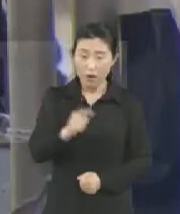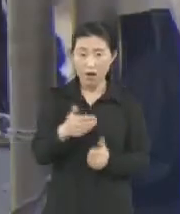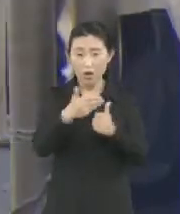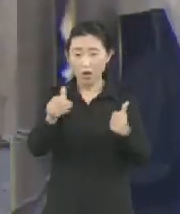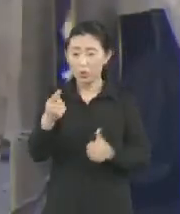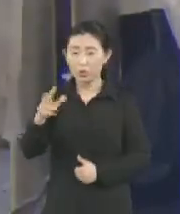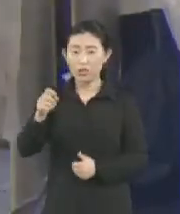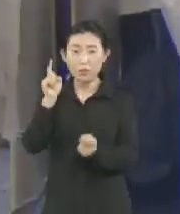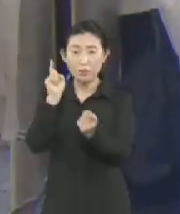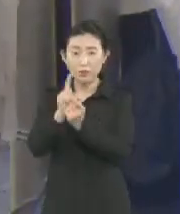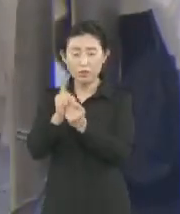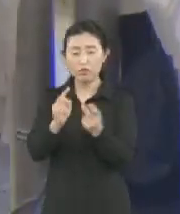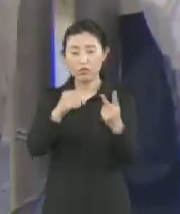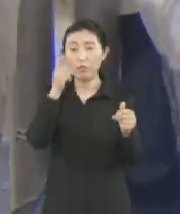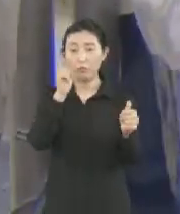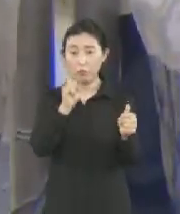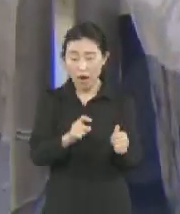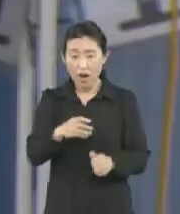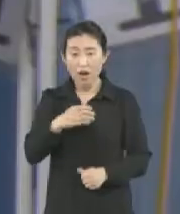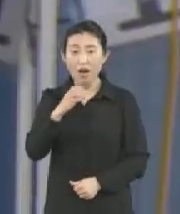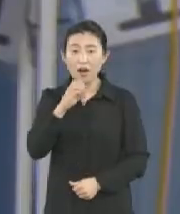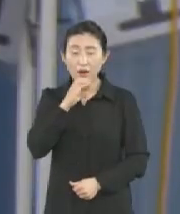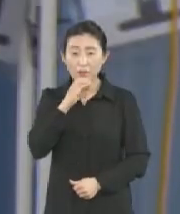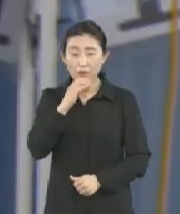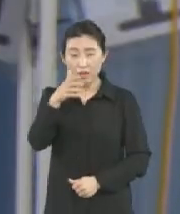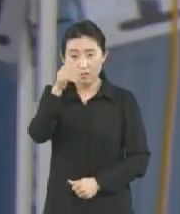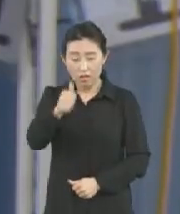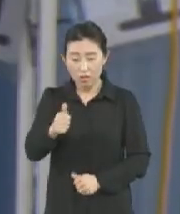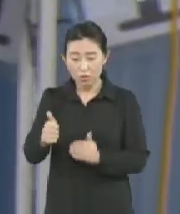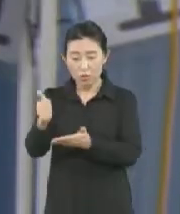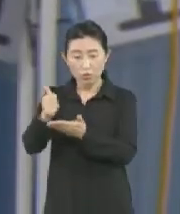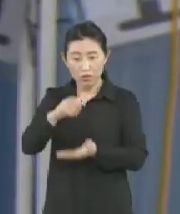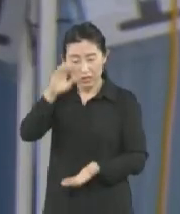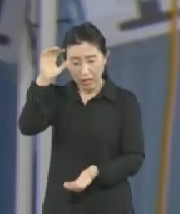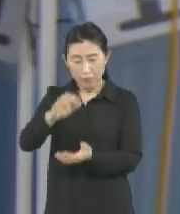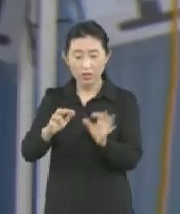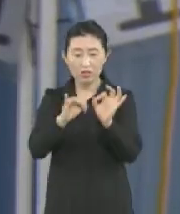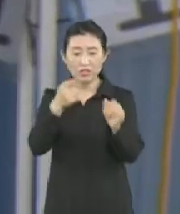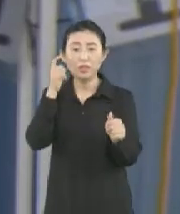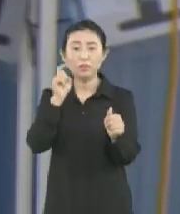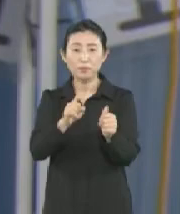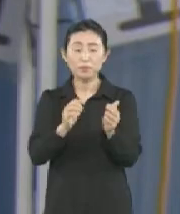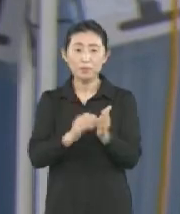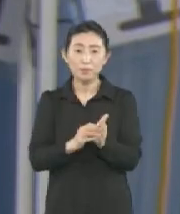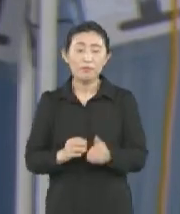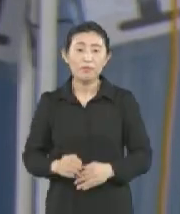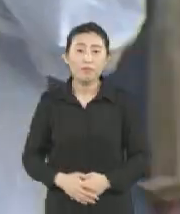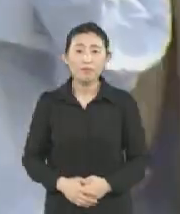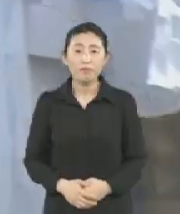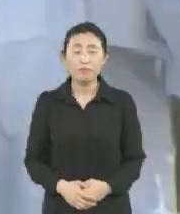확장자에 접촉자 2명과 카페 운영자와 손님 등 10명이 확진 된 것으로 집계됐습니다